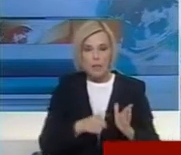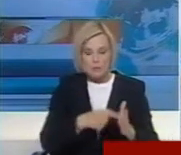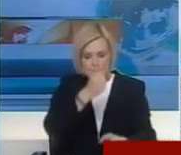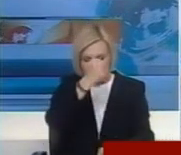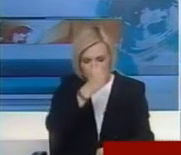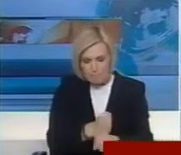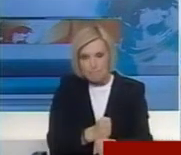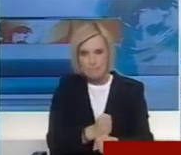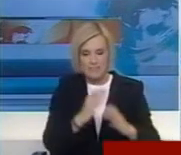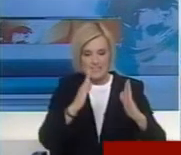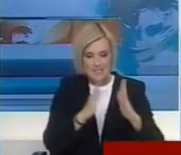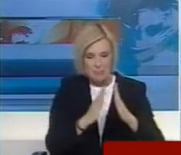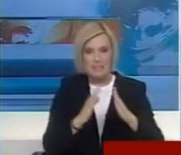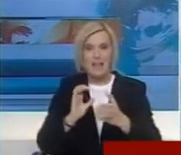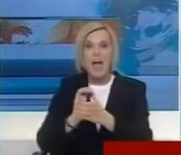συνεχίσουμε ενωμένοι